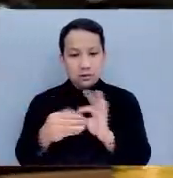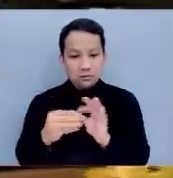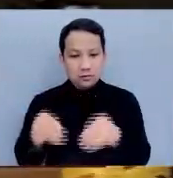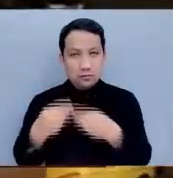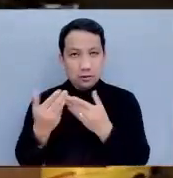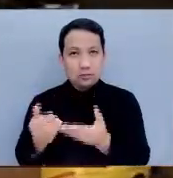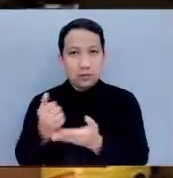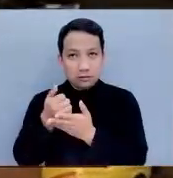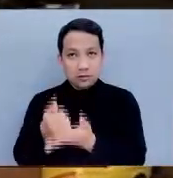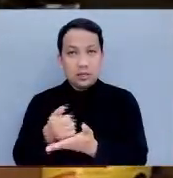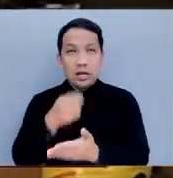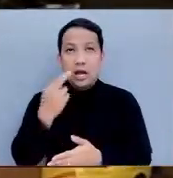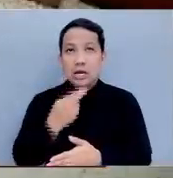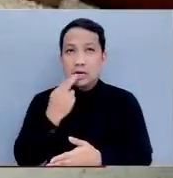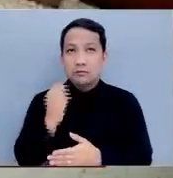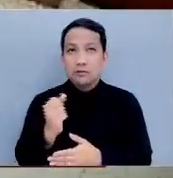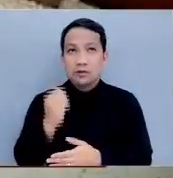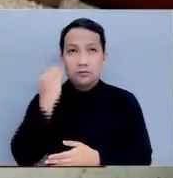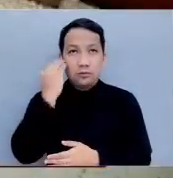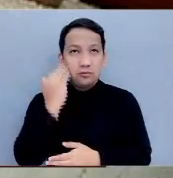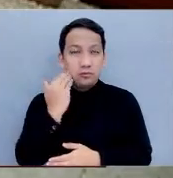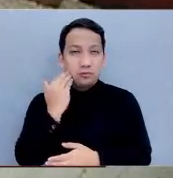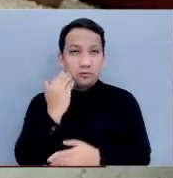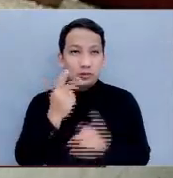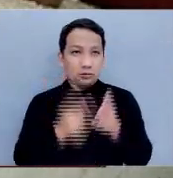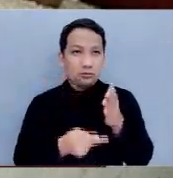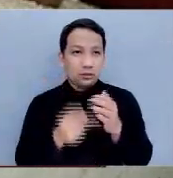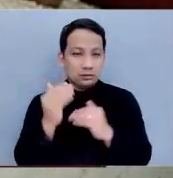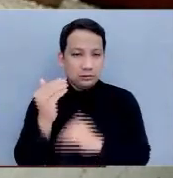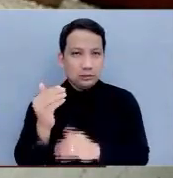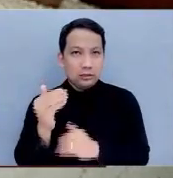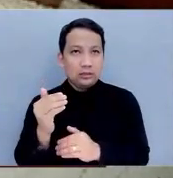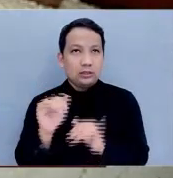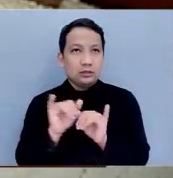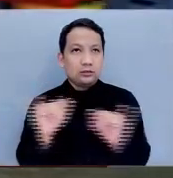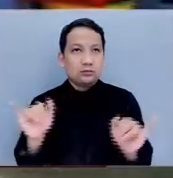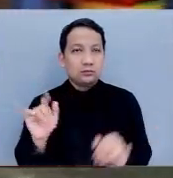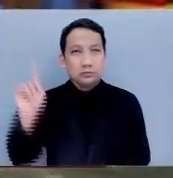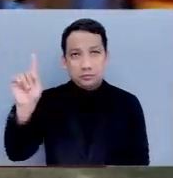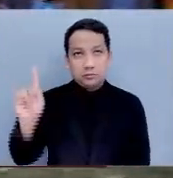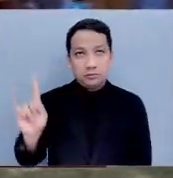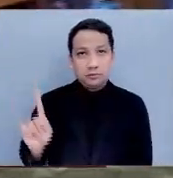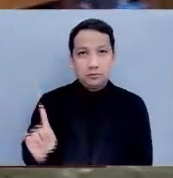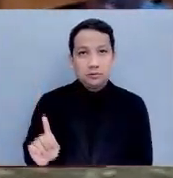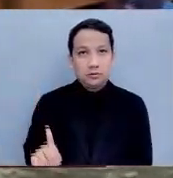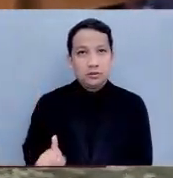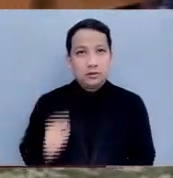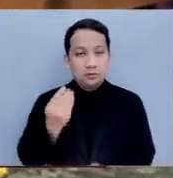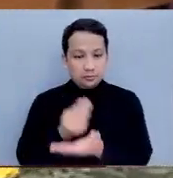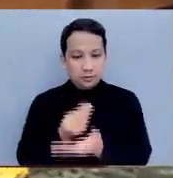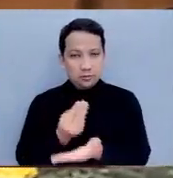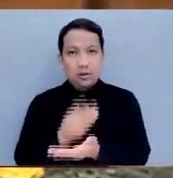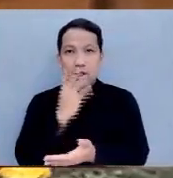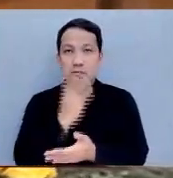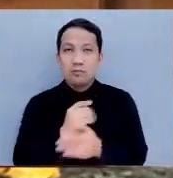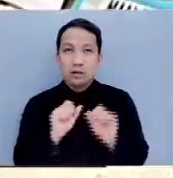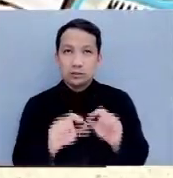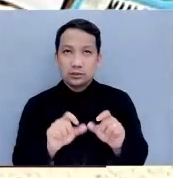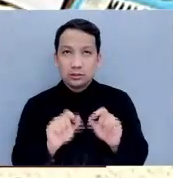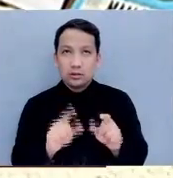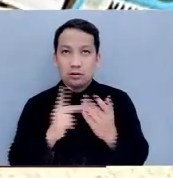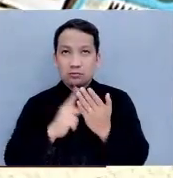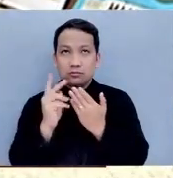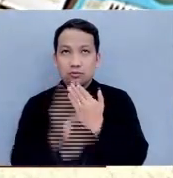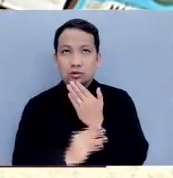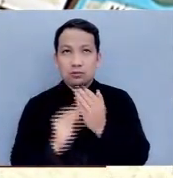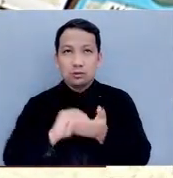ang mga rice retailer na maaapektuhan ng price ceiling. Kabilang sa mga inilatag ang tulong pinansyal sa mga tindero, programa sa